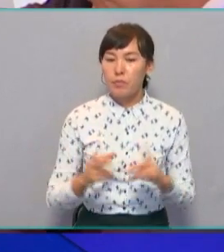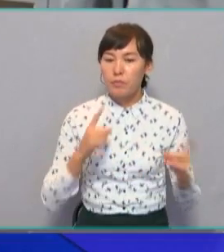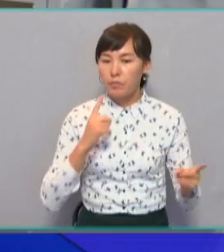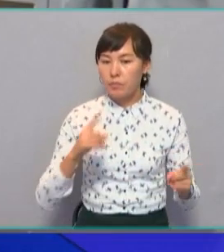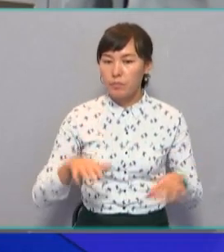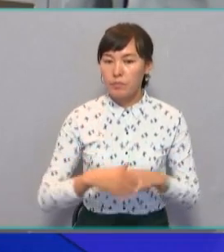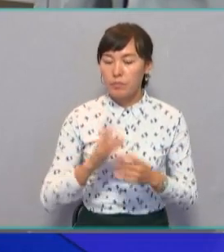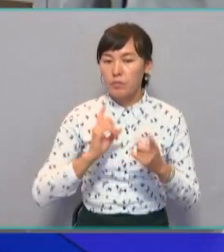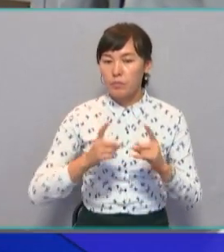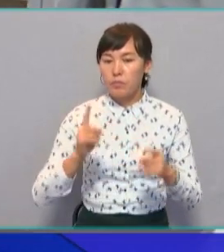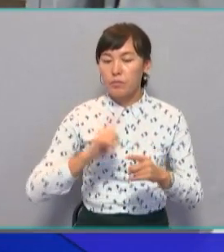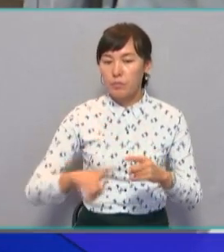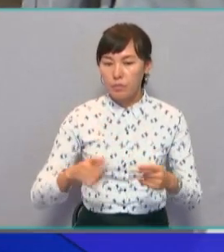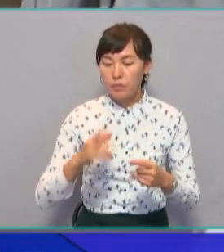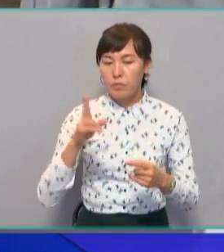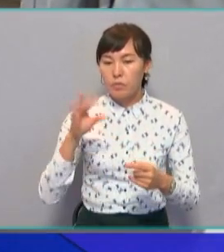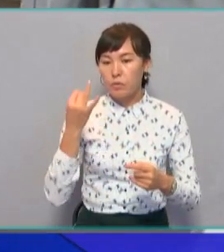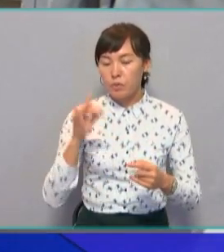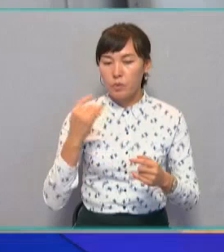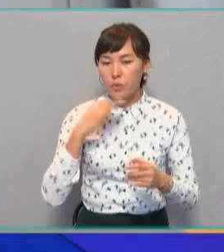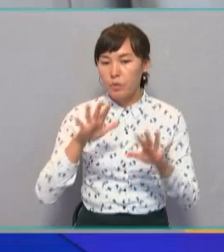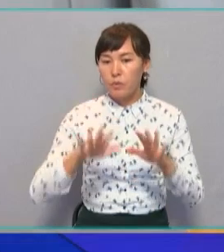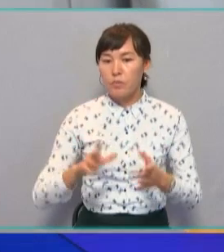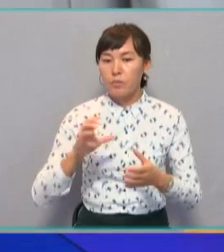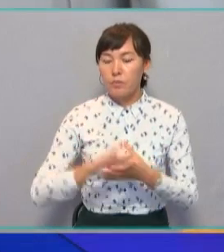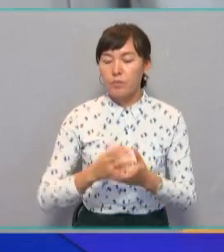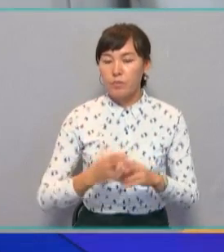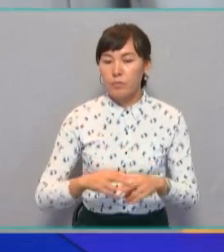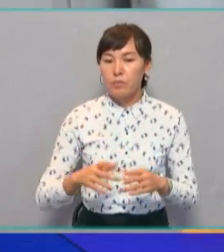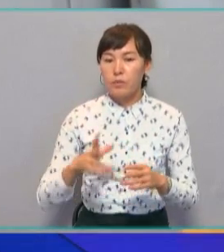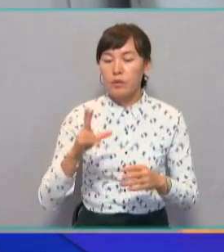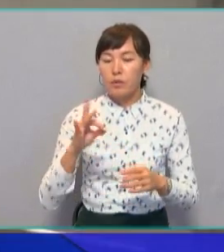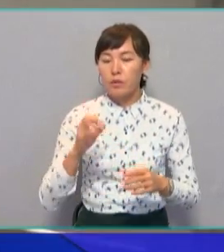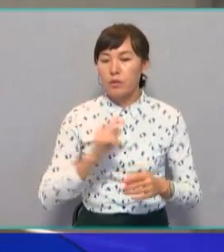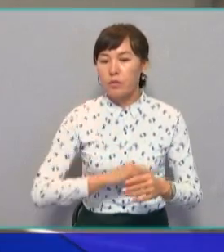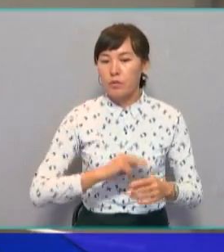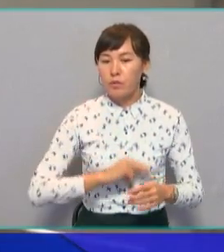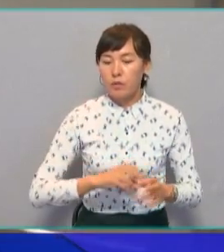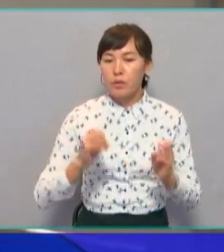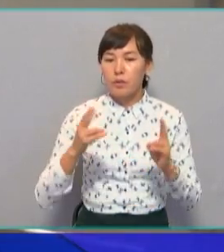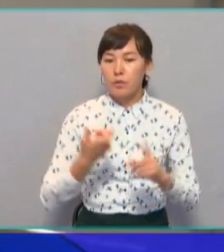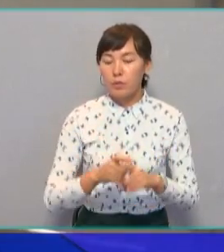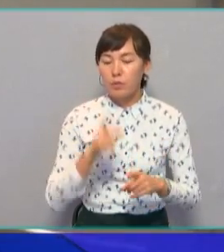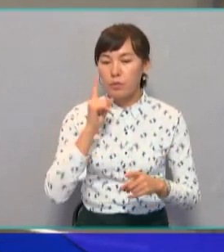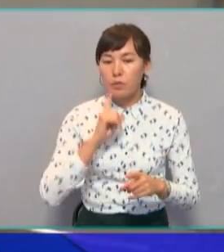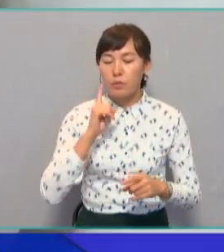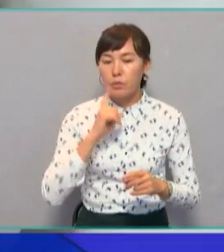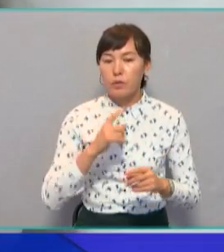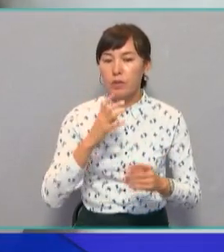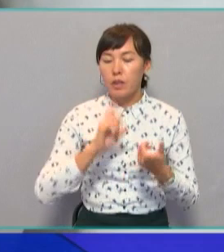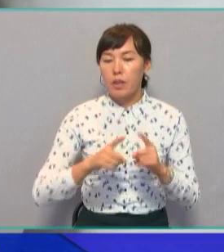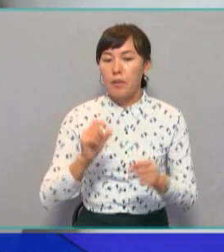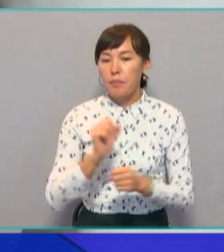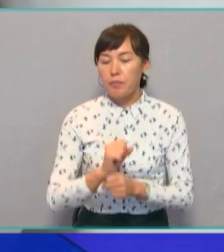семинарда жаңа жылжымалы жедел қой ұрықтандыру бекетте таныстырылды. Бұл нысан қашырым кезінде жұмыс істейтін мамандарға өте ыңғайлы.